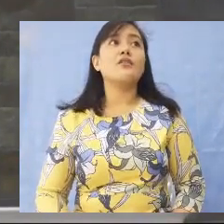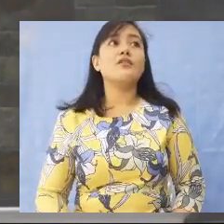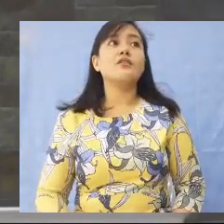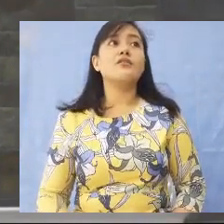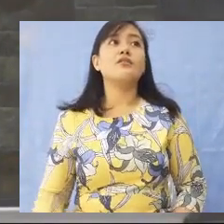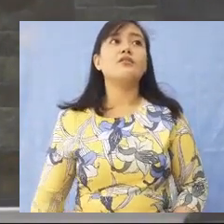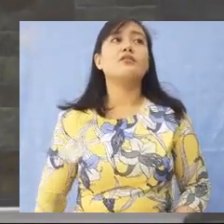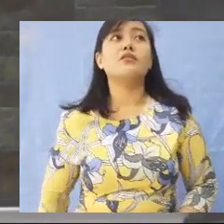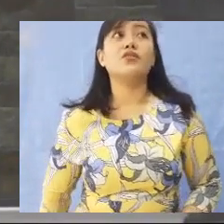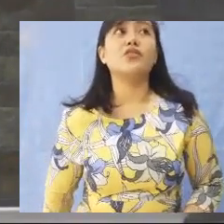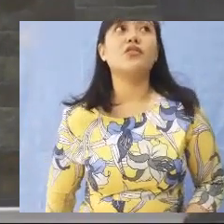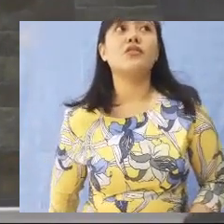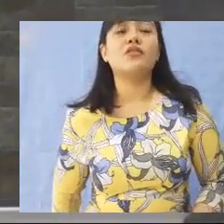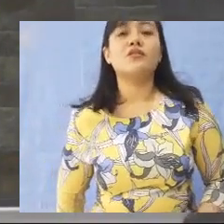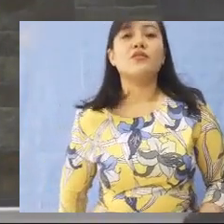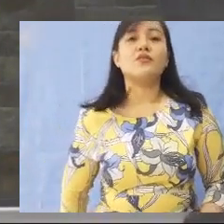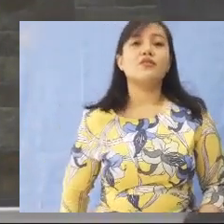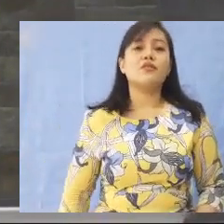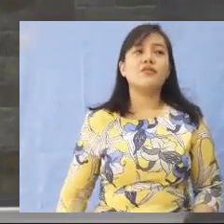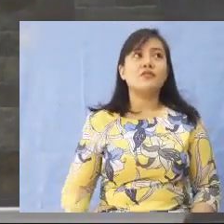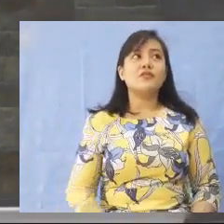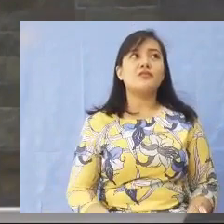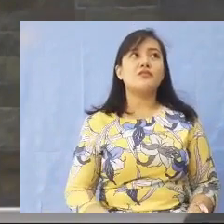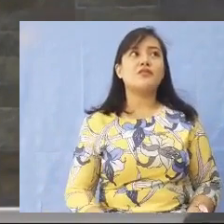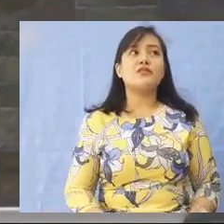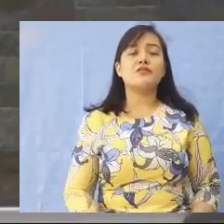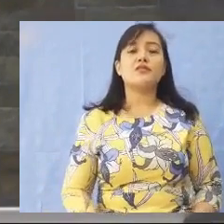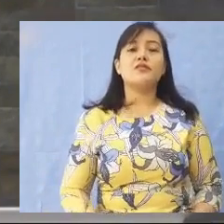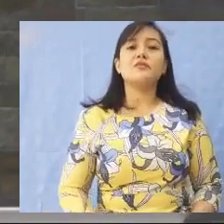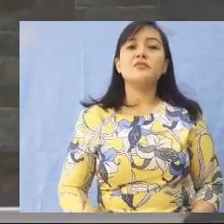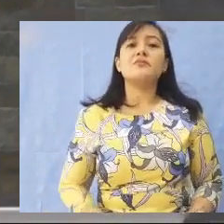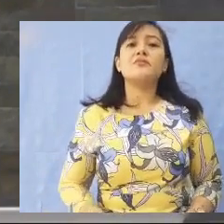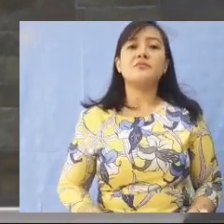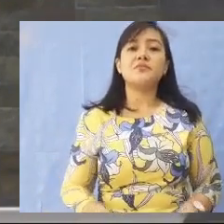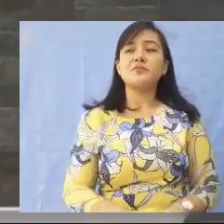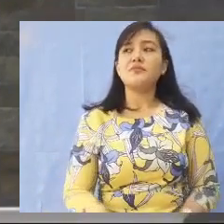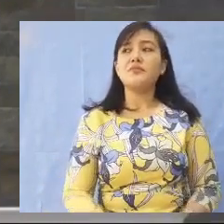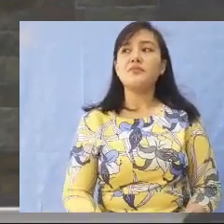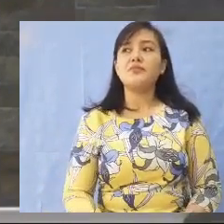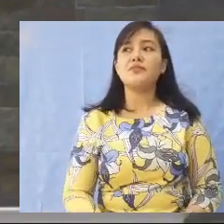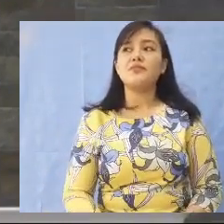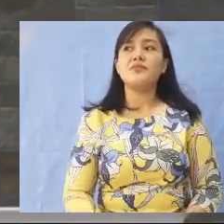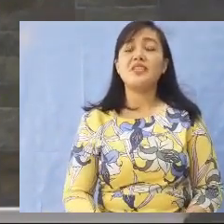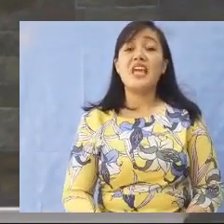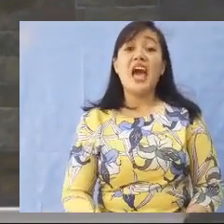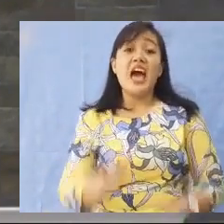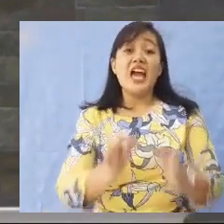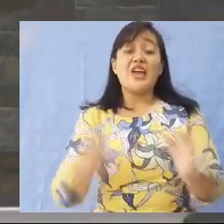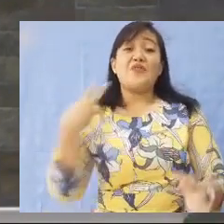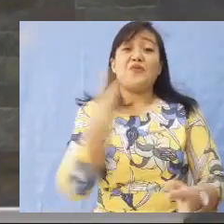ng laban ni Pacquiao, abay feeling mo si Pacquiao ka na rin eh. Di ba? Pagkatapos mong parang